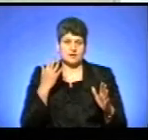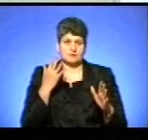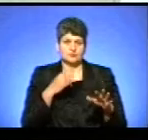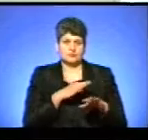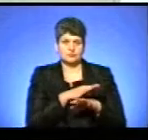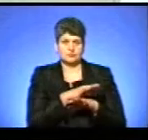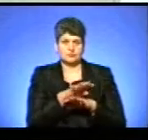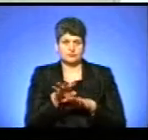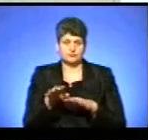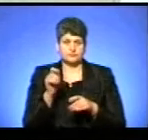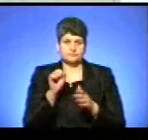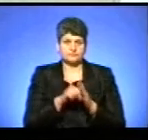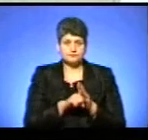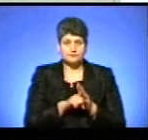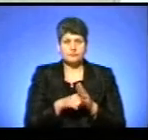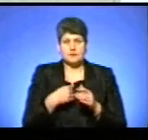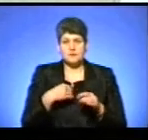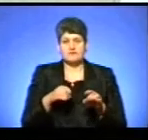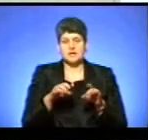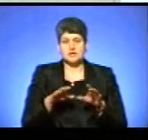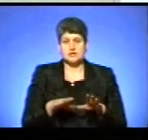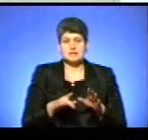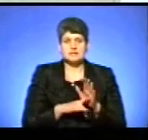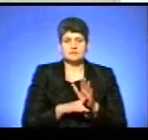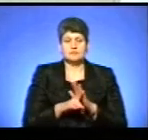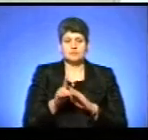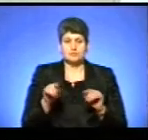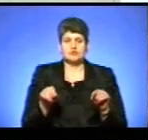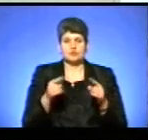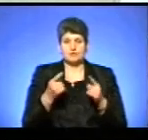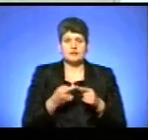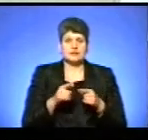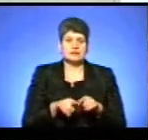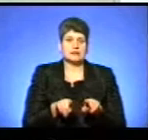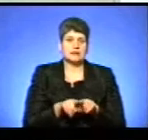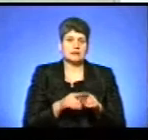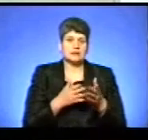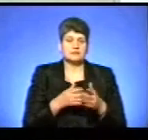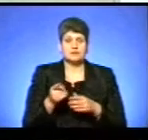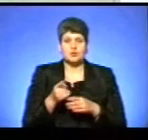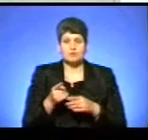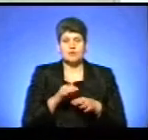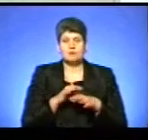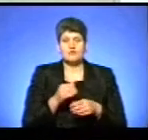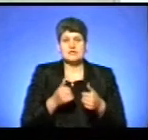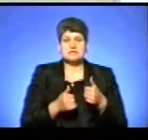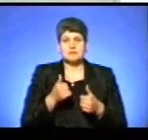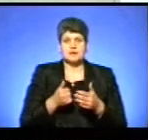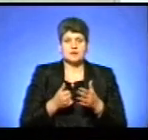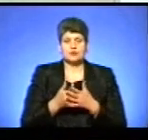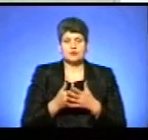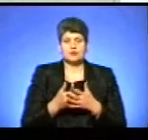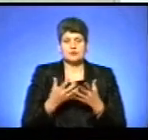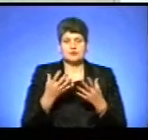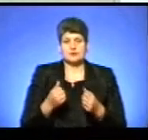були зрізані. І ми вирішили започаткувати такі, в Тернополі проводили змагання до Дня